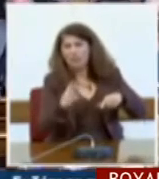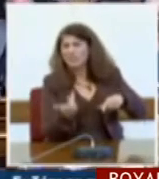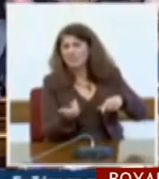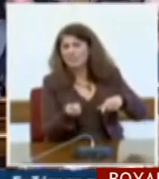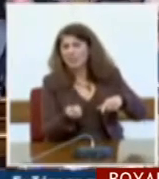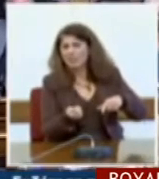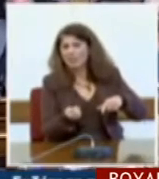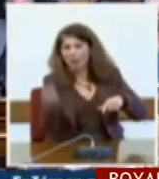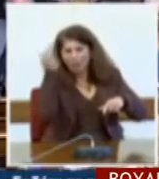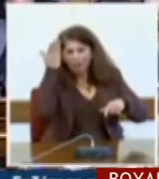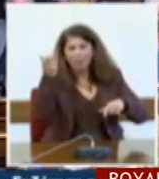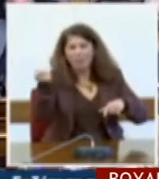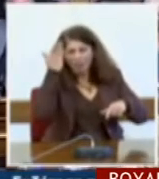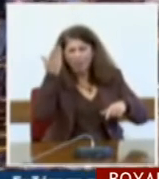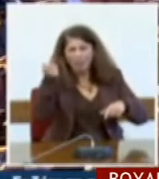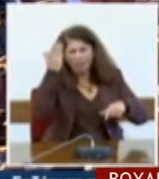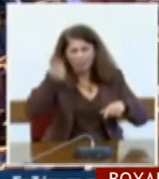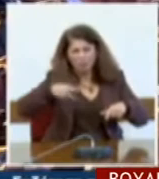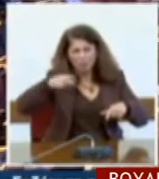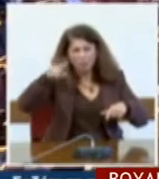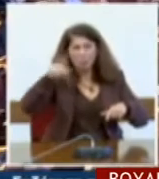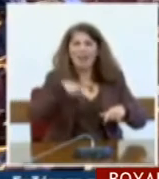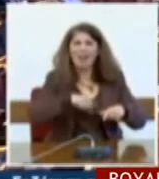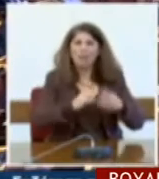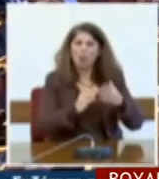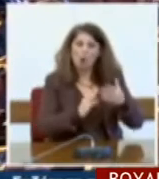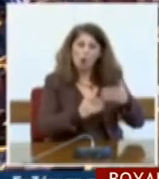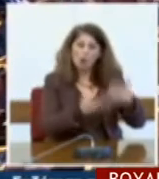με δημιουργική λογιστική, ξέρετε να πορεύεστε.